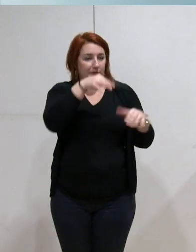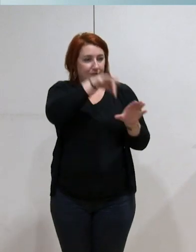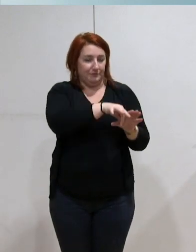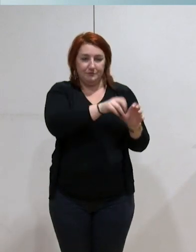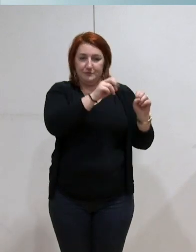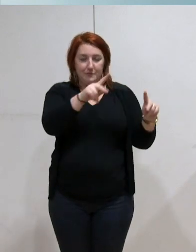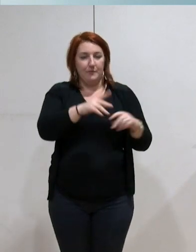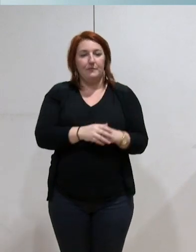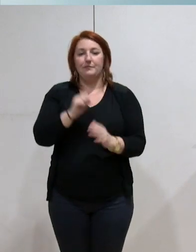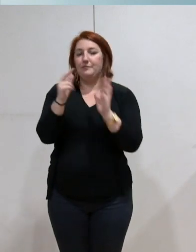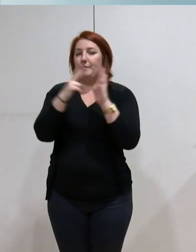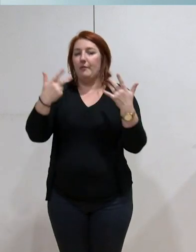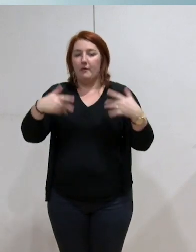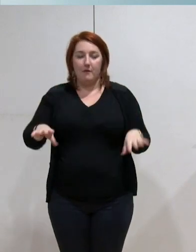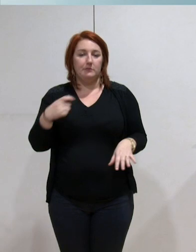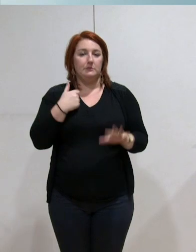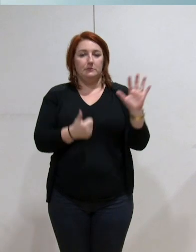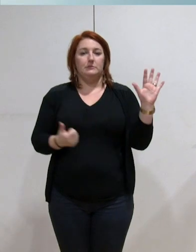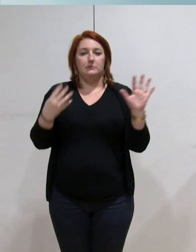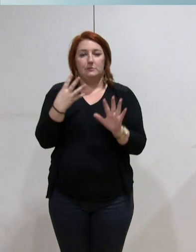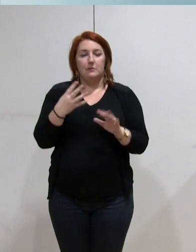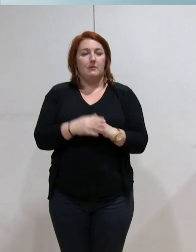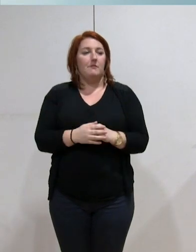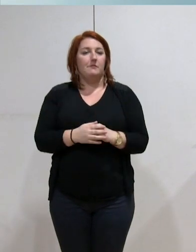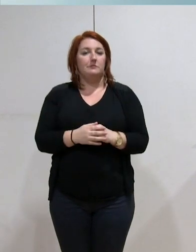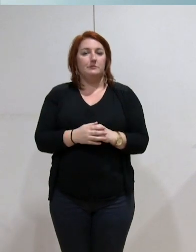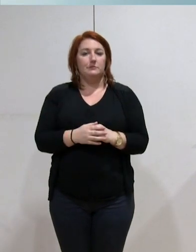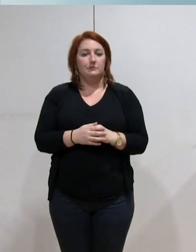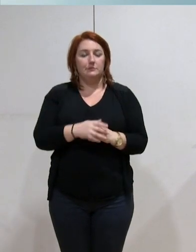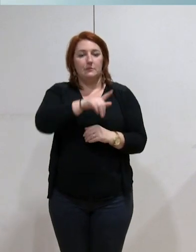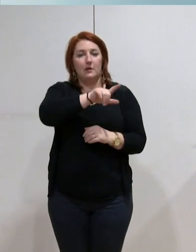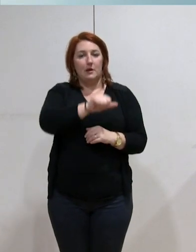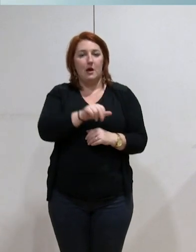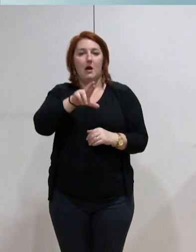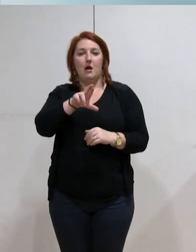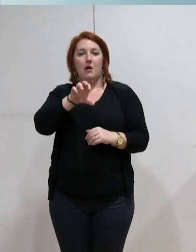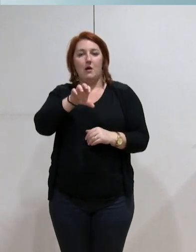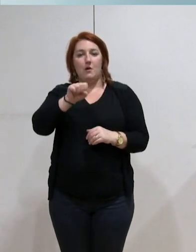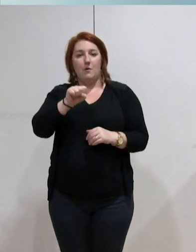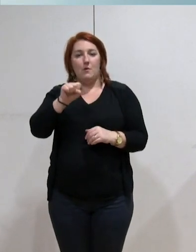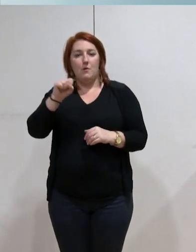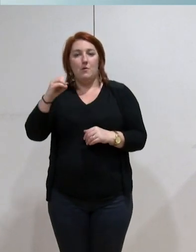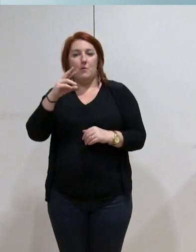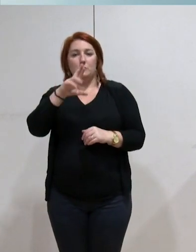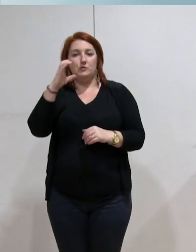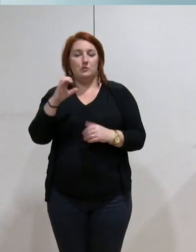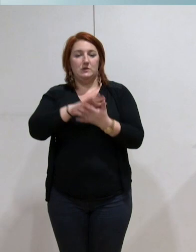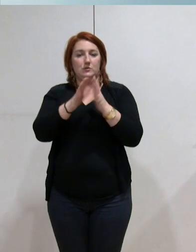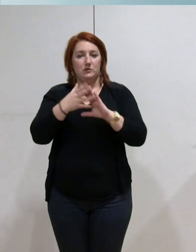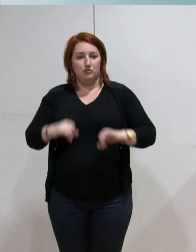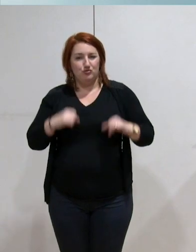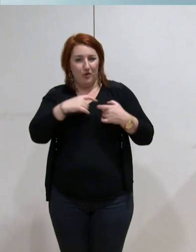délibération 69 avec la ressource donc l'association Jeunes et nature et la maison des